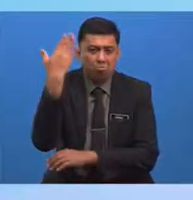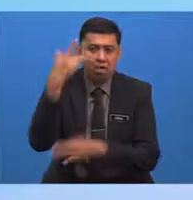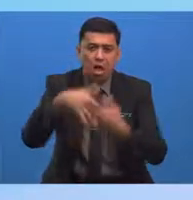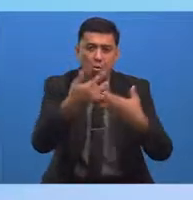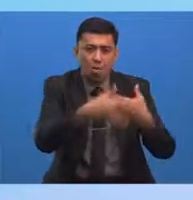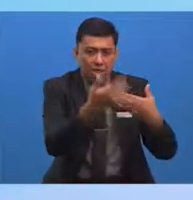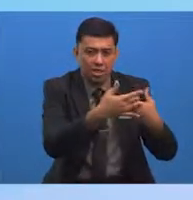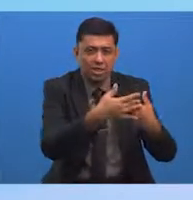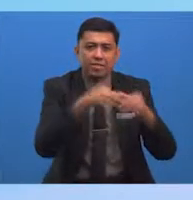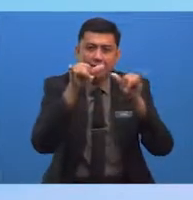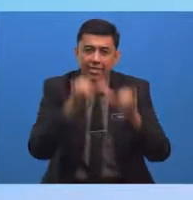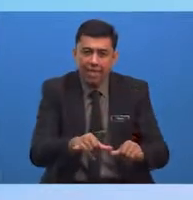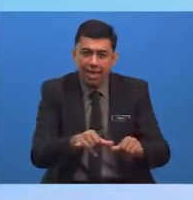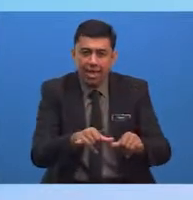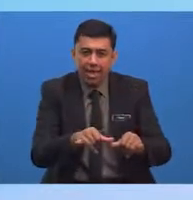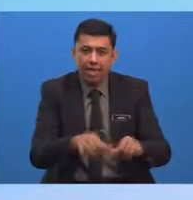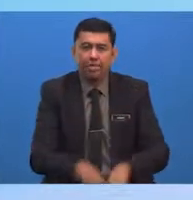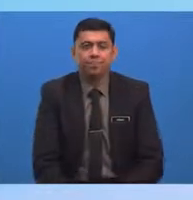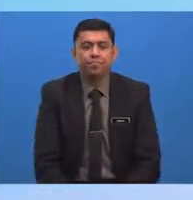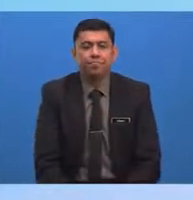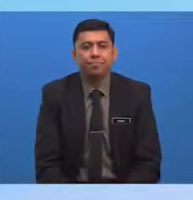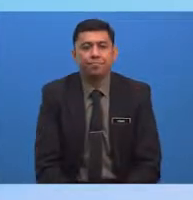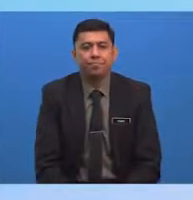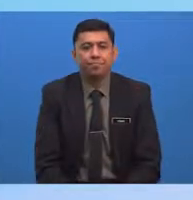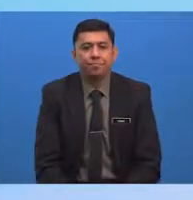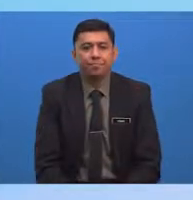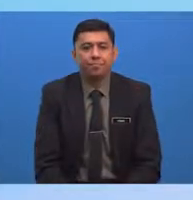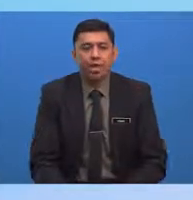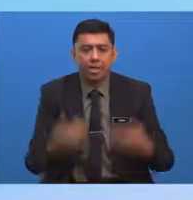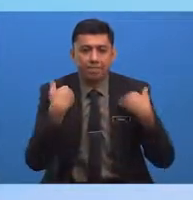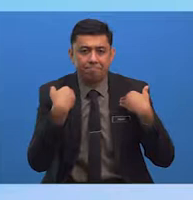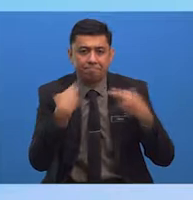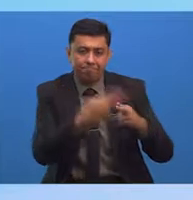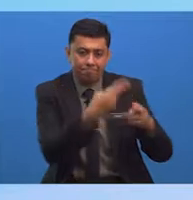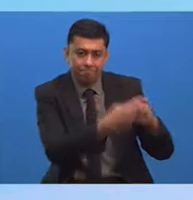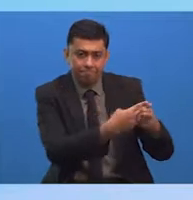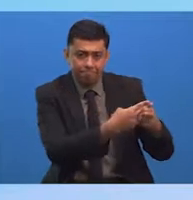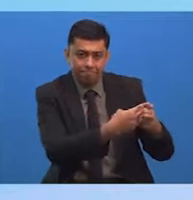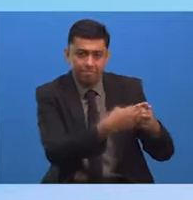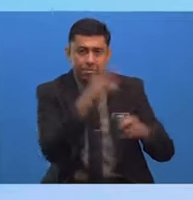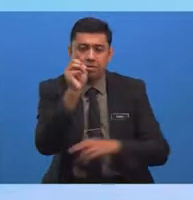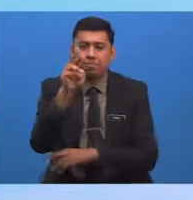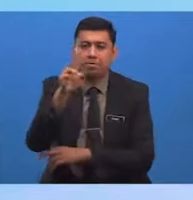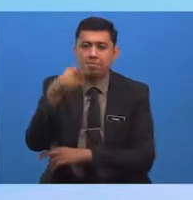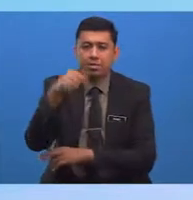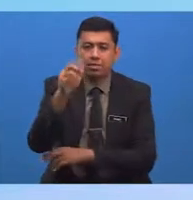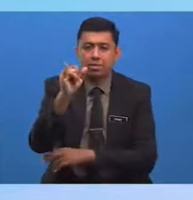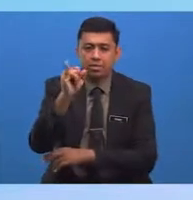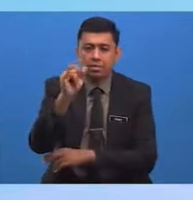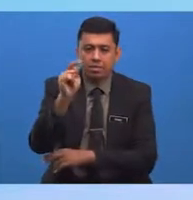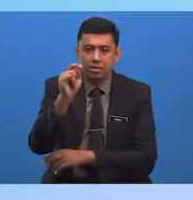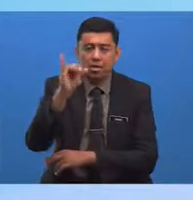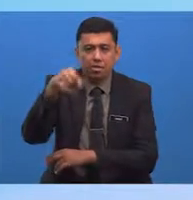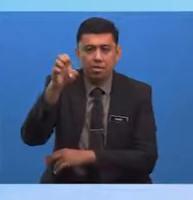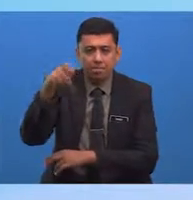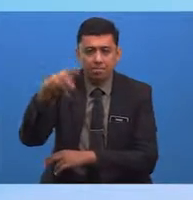Sarawak. Kerajaan ini ditadbir oleh Datu Merpati Jepang. Keturunan Datu Merpati Jepang secara